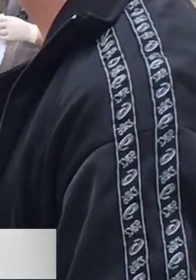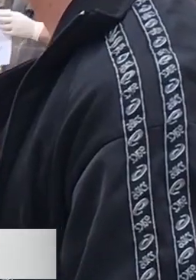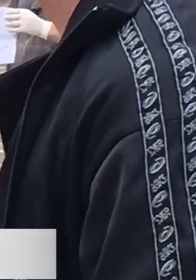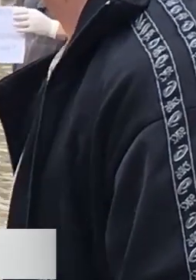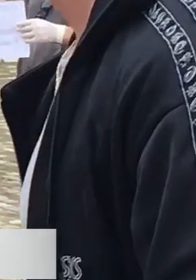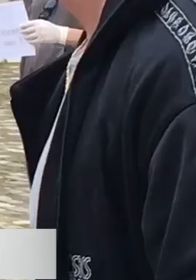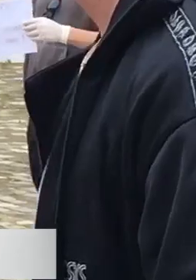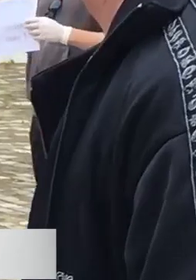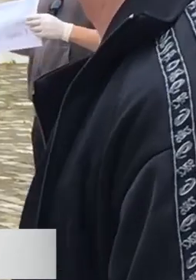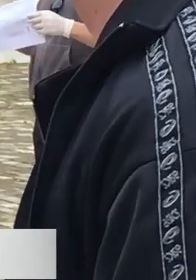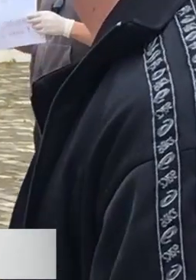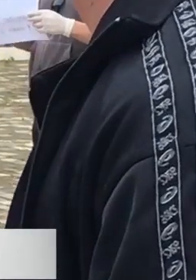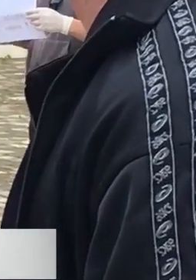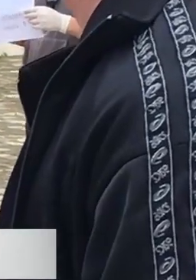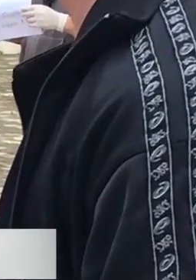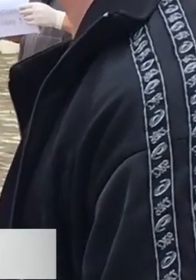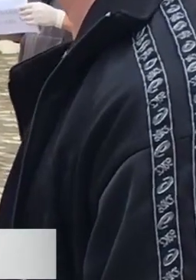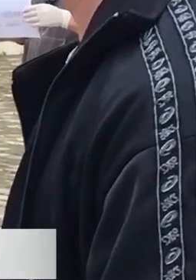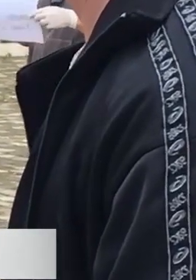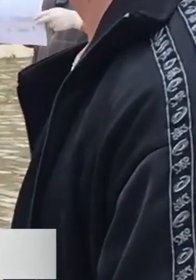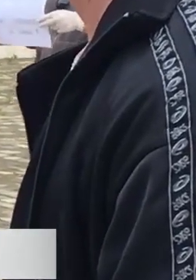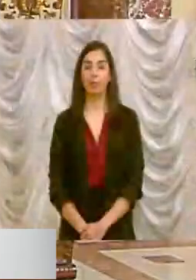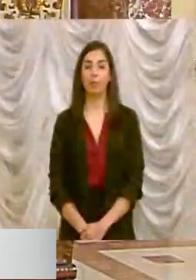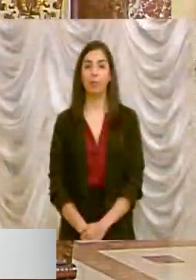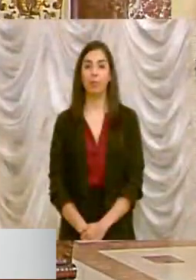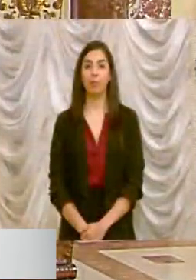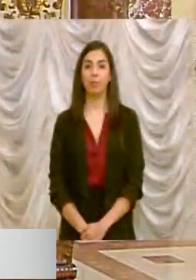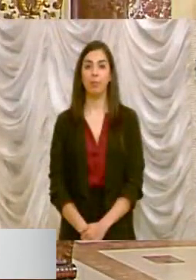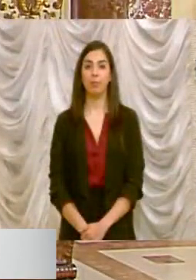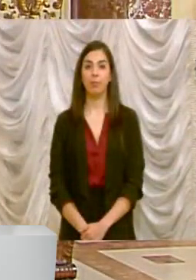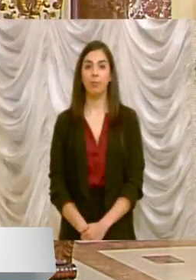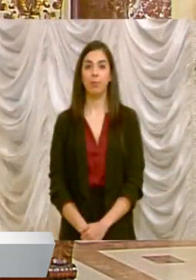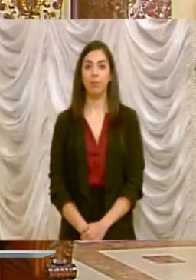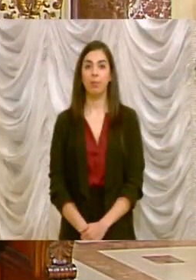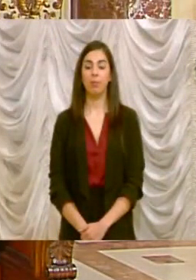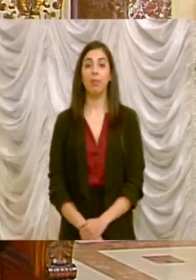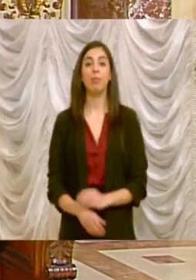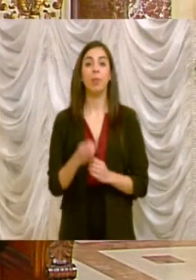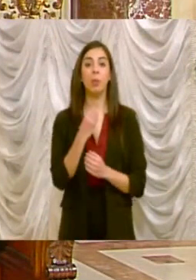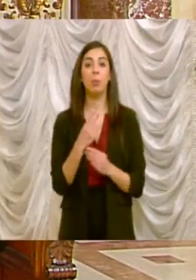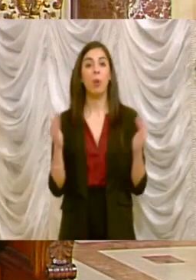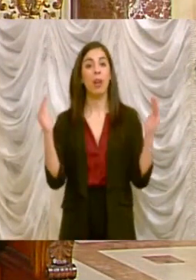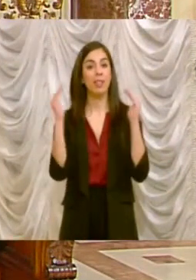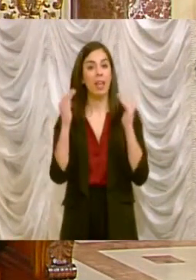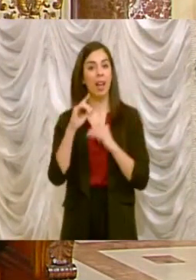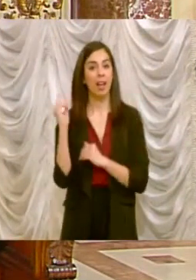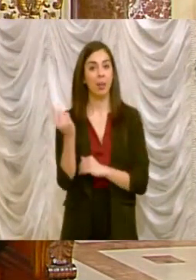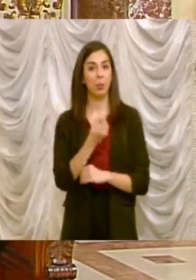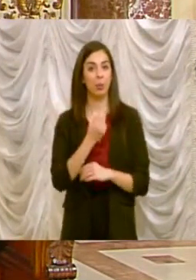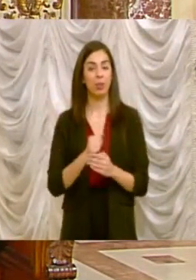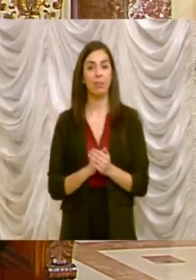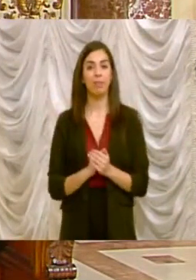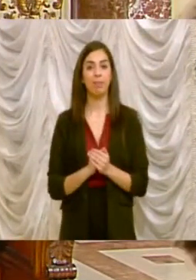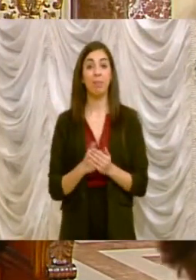potessero lavorare ora invece pare che anche questo vulnus burocratico sia stato risolto e che finalmente anche gli stagionali potranno accedere al bonus